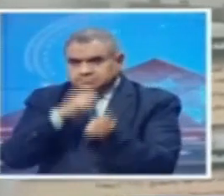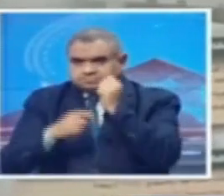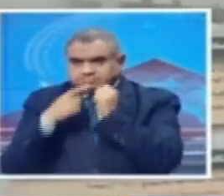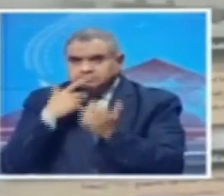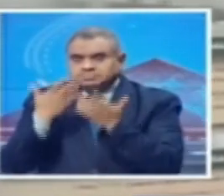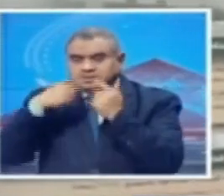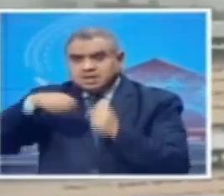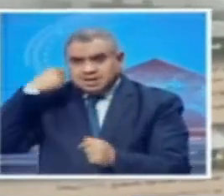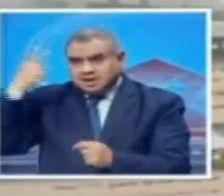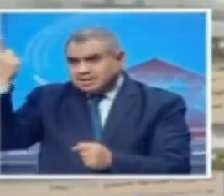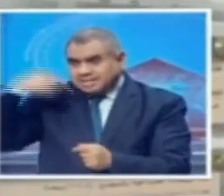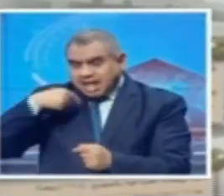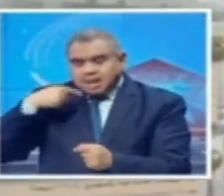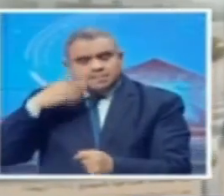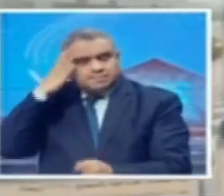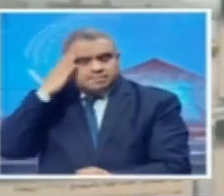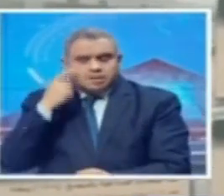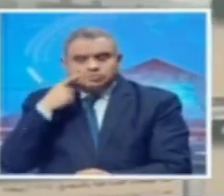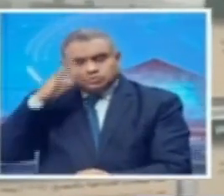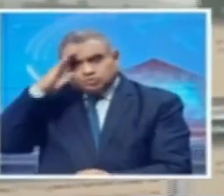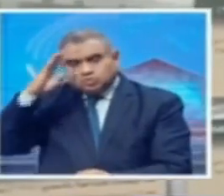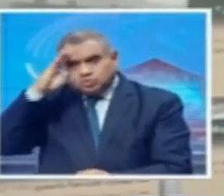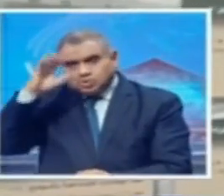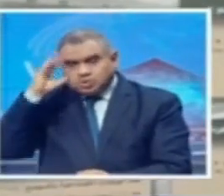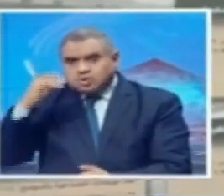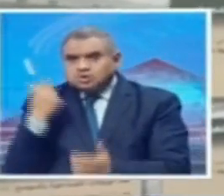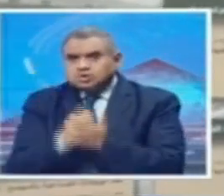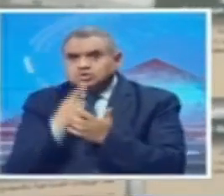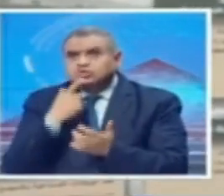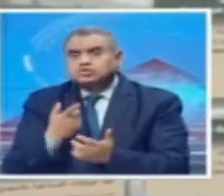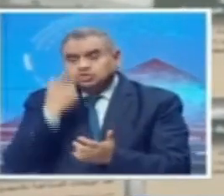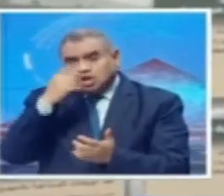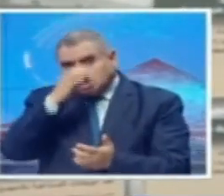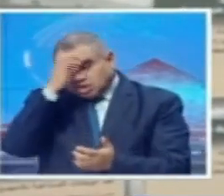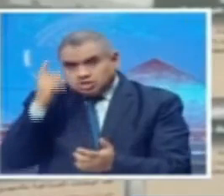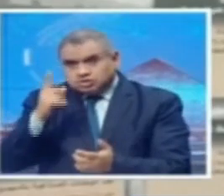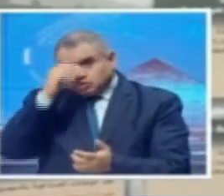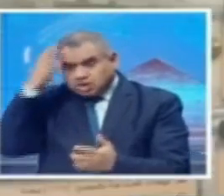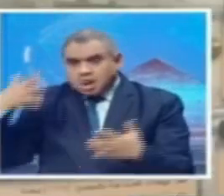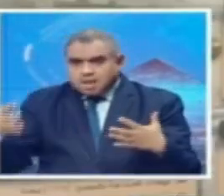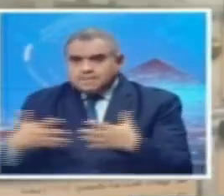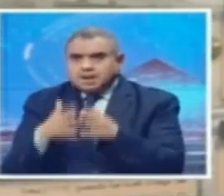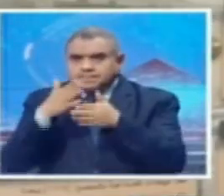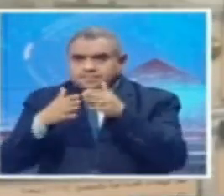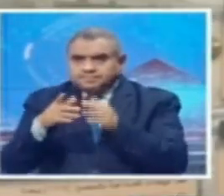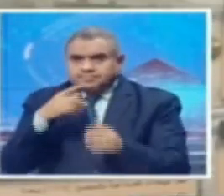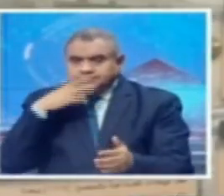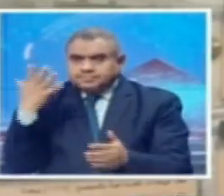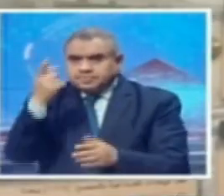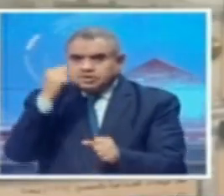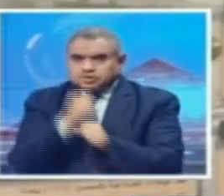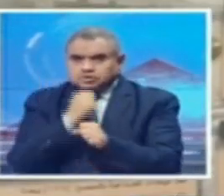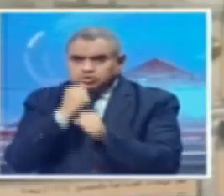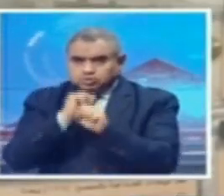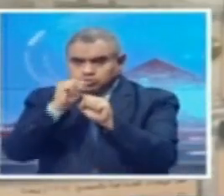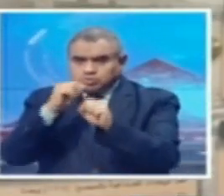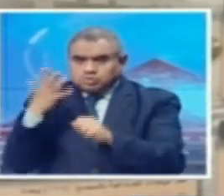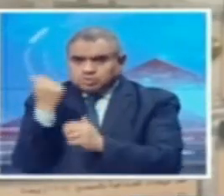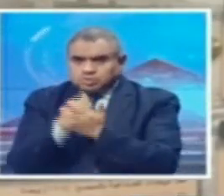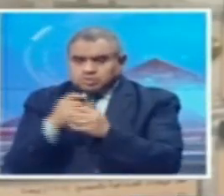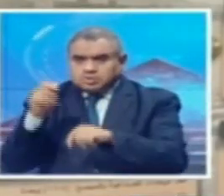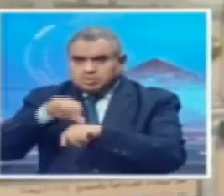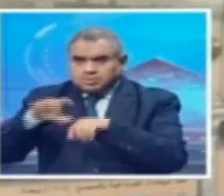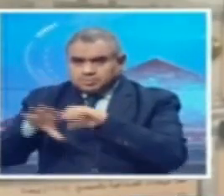هنكون تحت حسن ظن حضرتك، وإن شاء الله دايما دايما نبني مصر مع بعض. المشروع بتاعي هيكون عن تجفيف